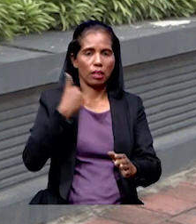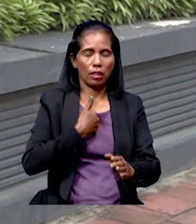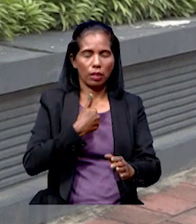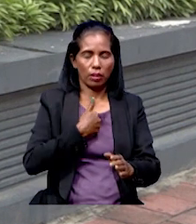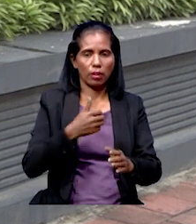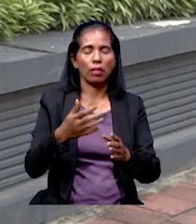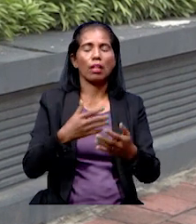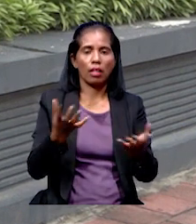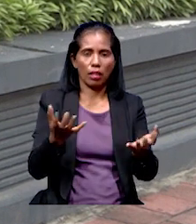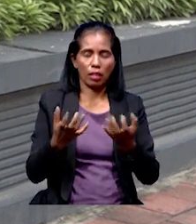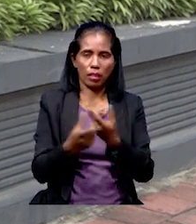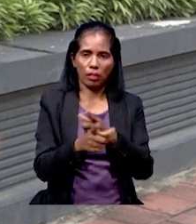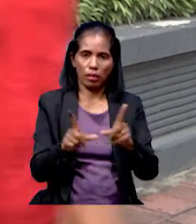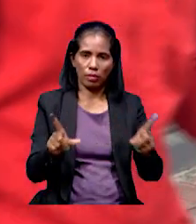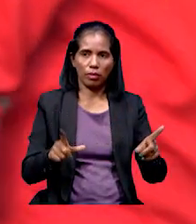livre.